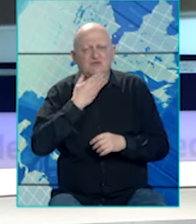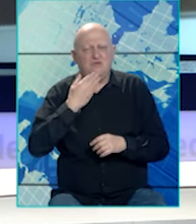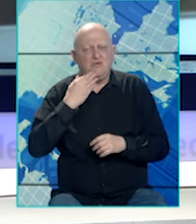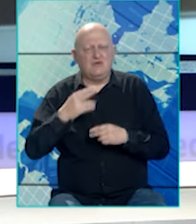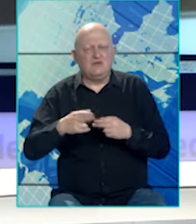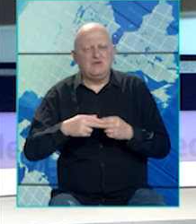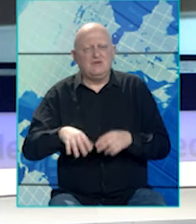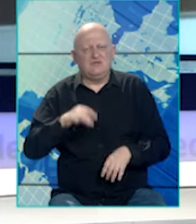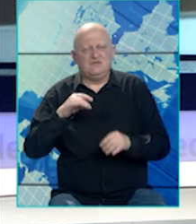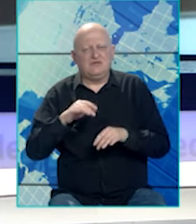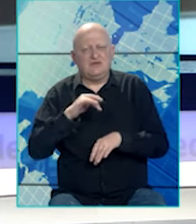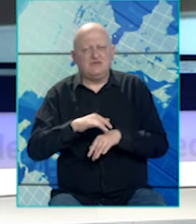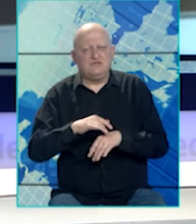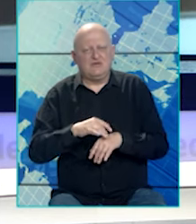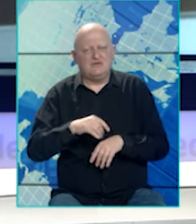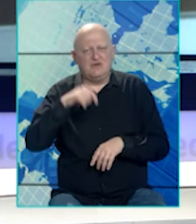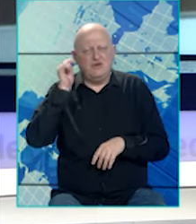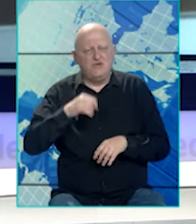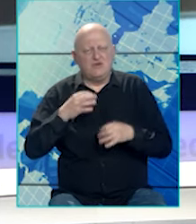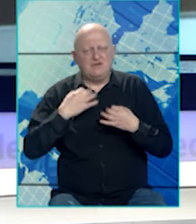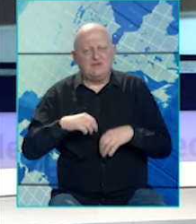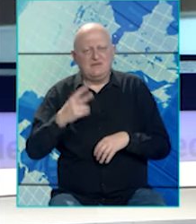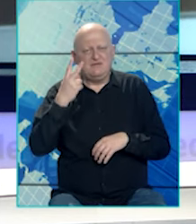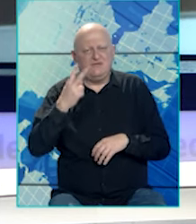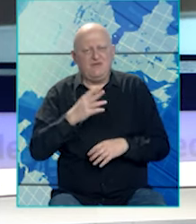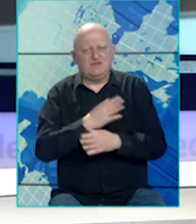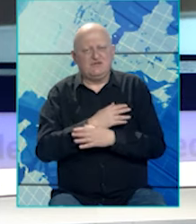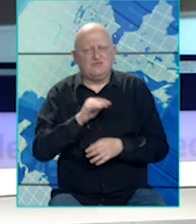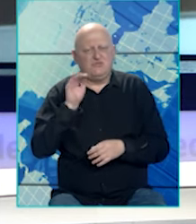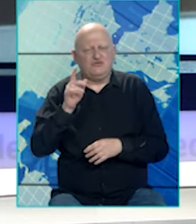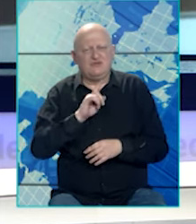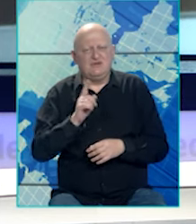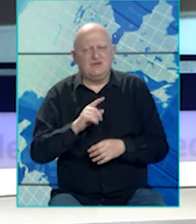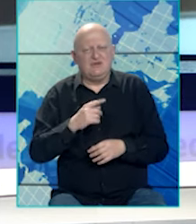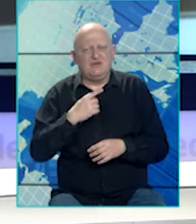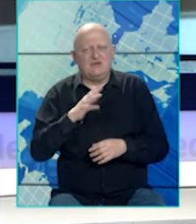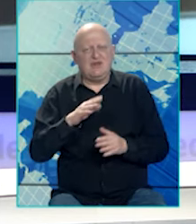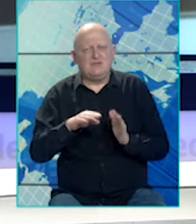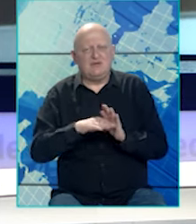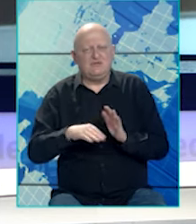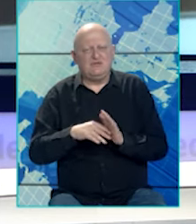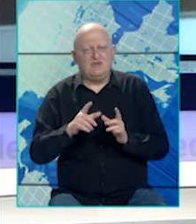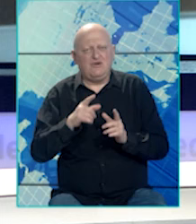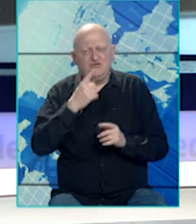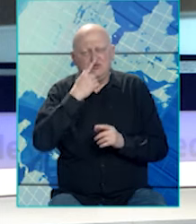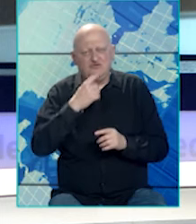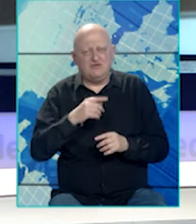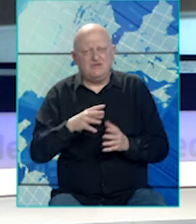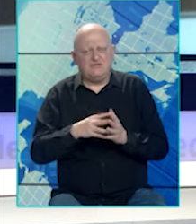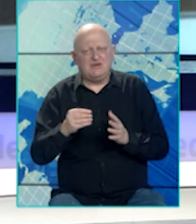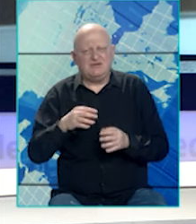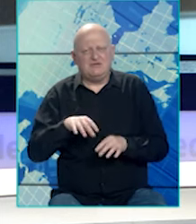simbolične proteste u podne u blizini biračkih mjesta. Ukrajinski predsjednik Volodimir Zelenski poručio da nema legitimiteta u